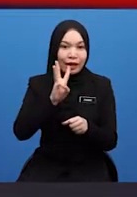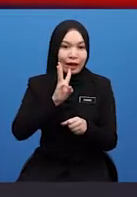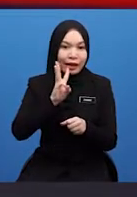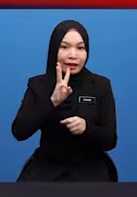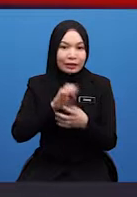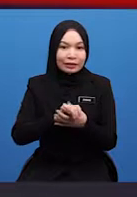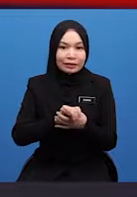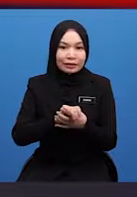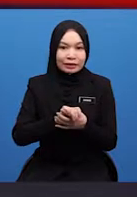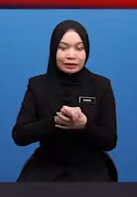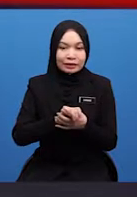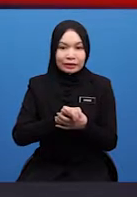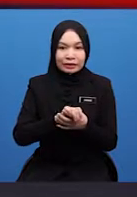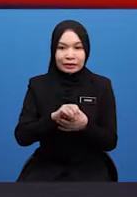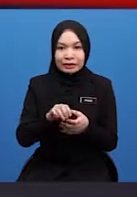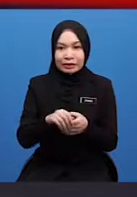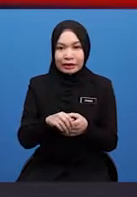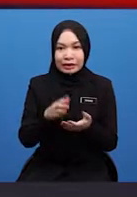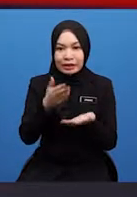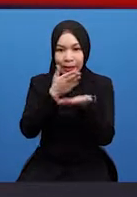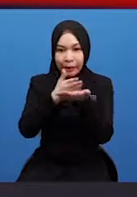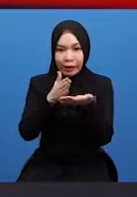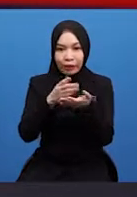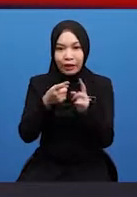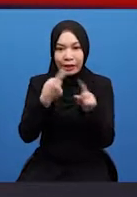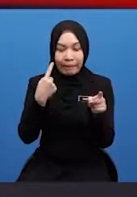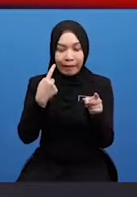iaitu separuh daripada saiz gelas.